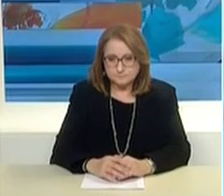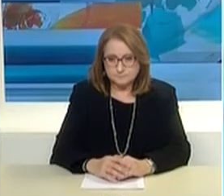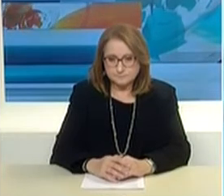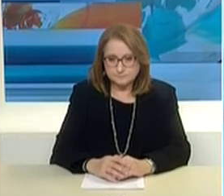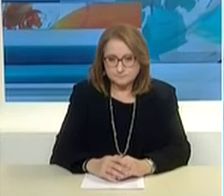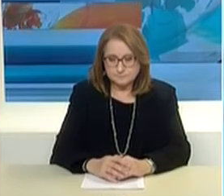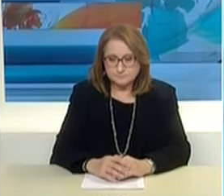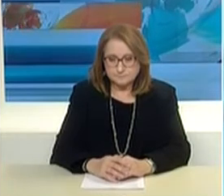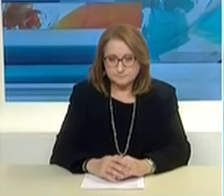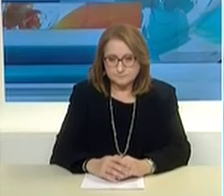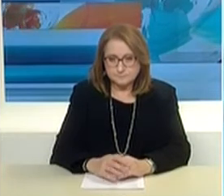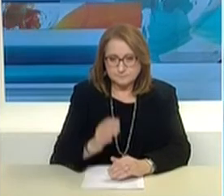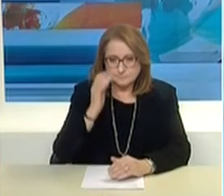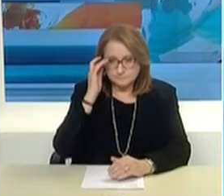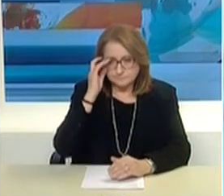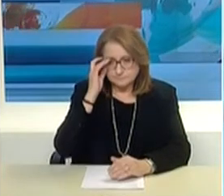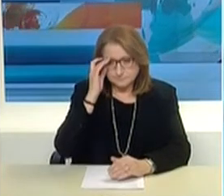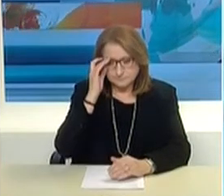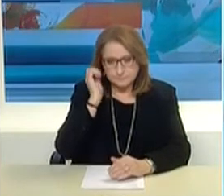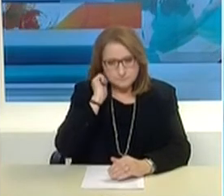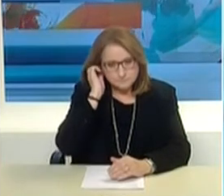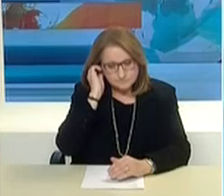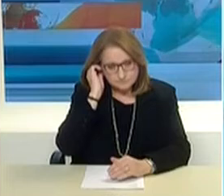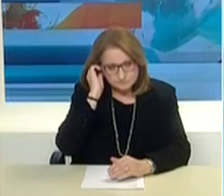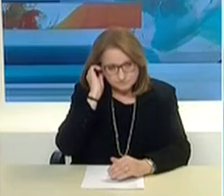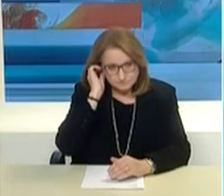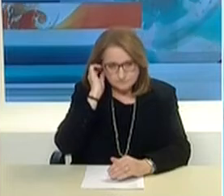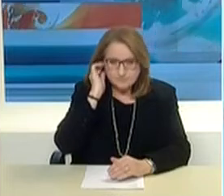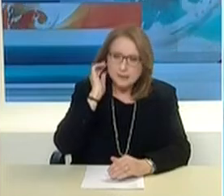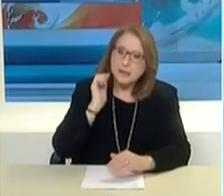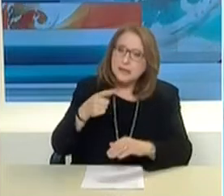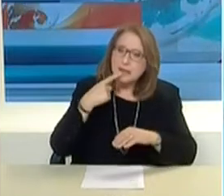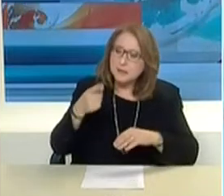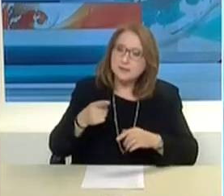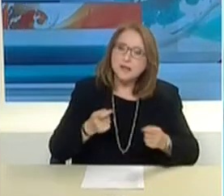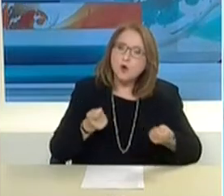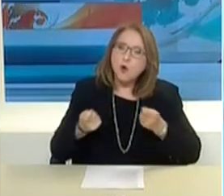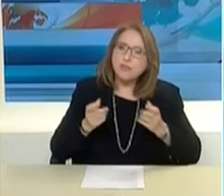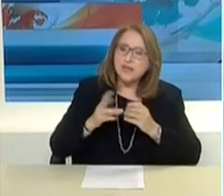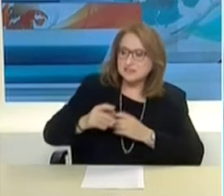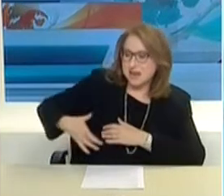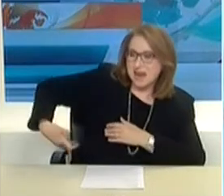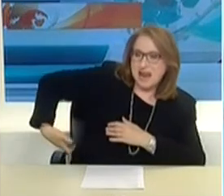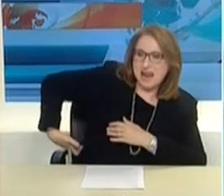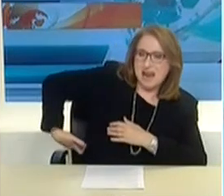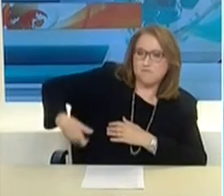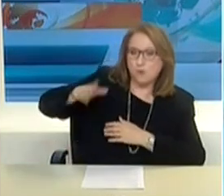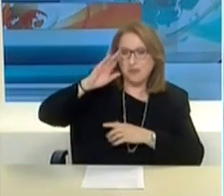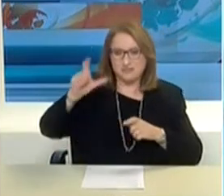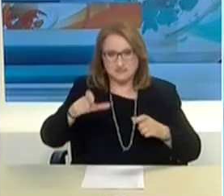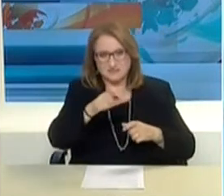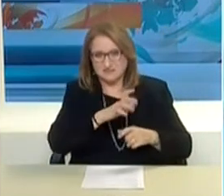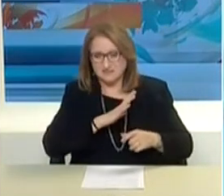Δύο ερωτήσεις. Αναφερθήκατε σε κάποιες οδηγίες για τους νεφροπαθείς, αν μπορείτε να μας δώσετε περισσότερες λεπτομέρειες. Και κύριε Χαρδαλιά, μία